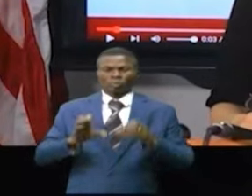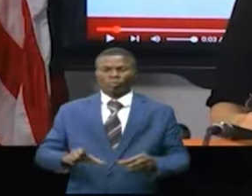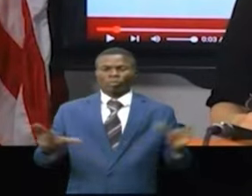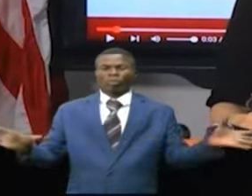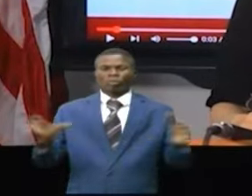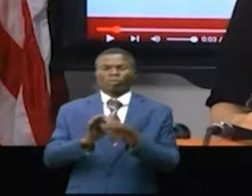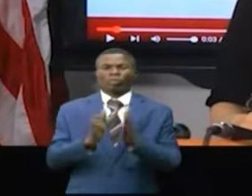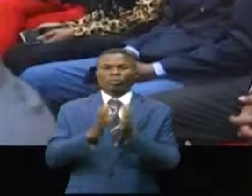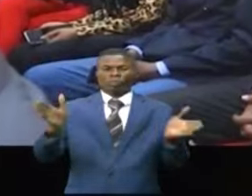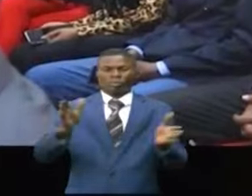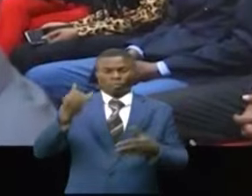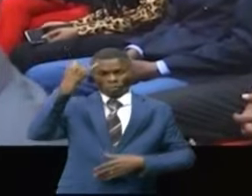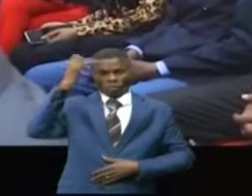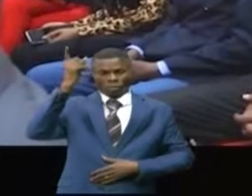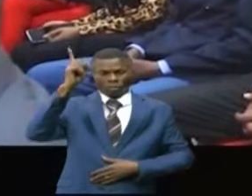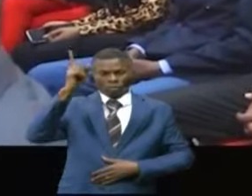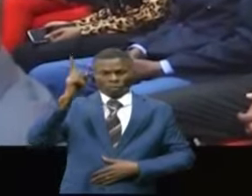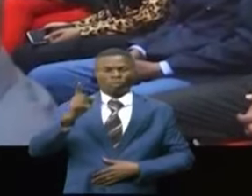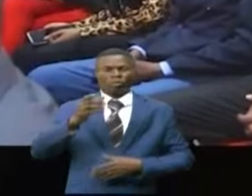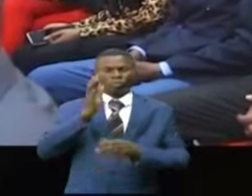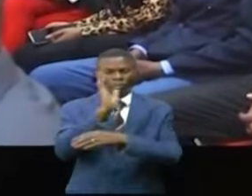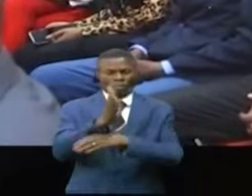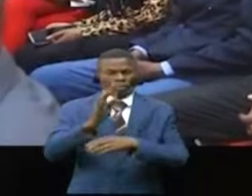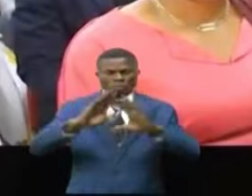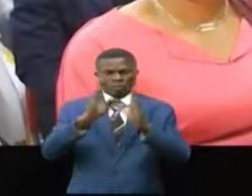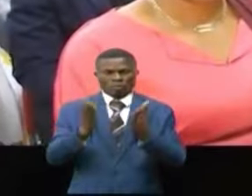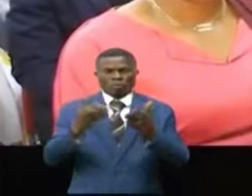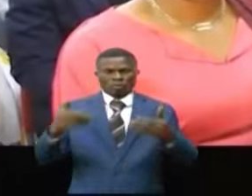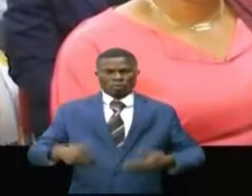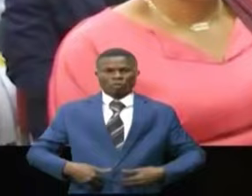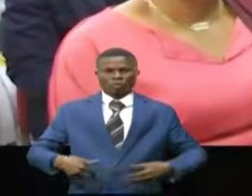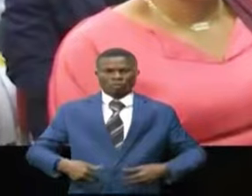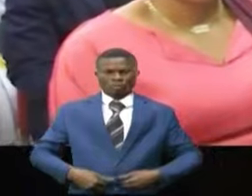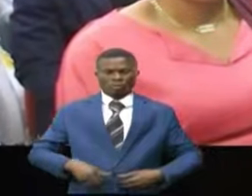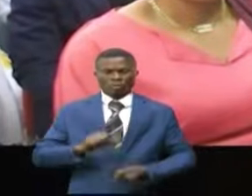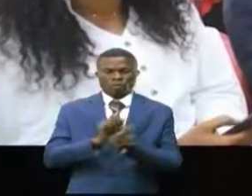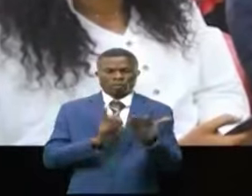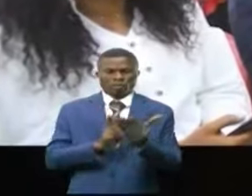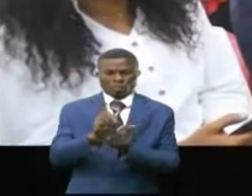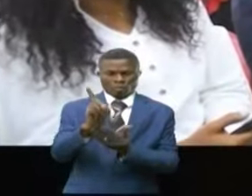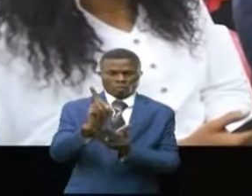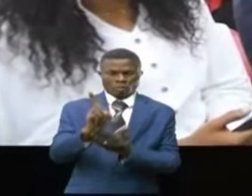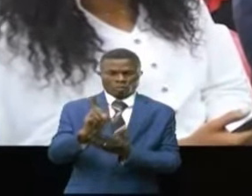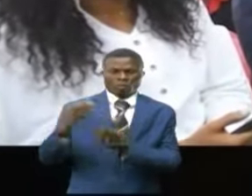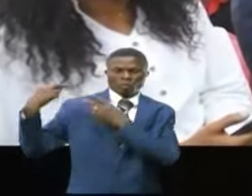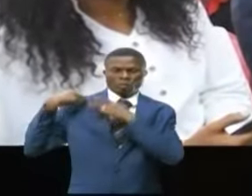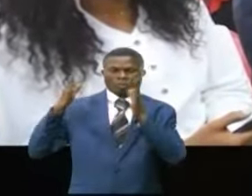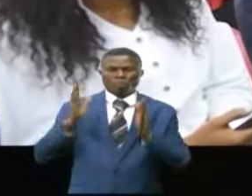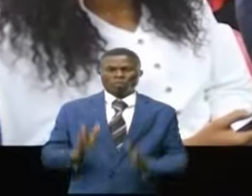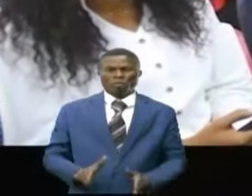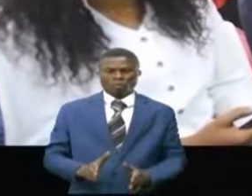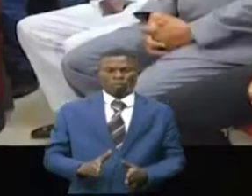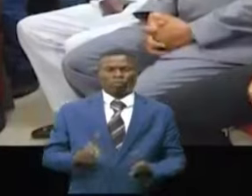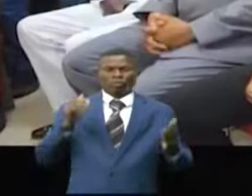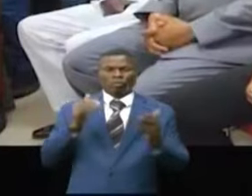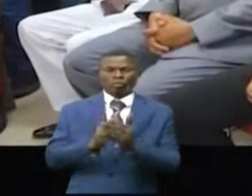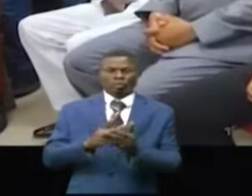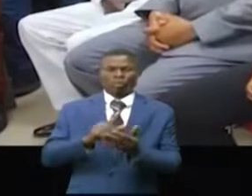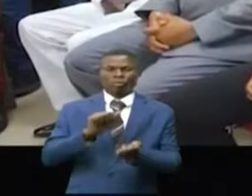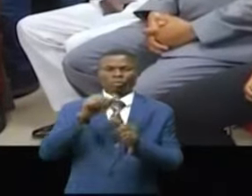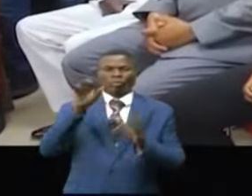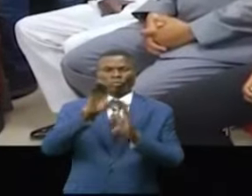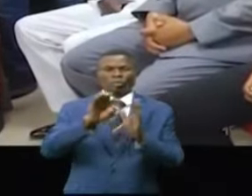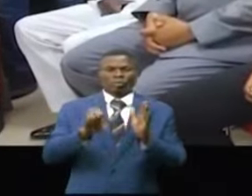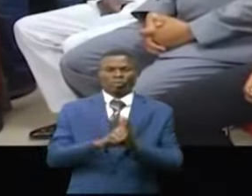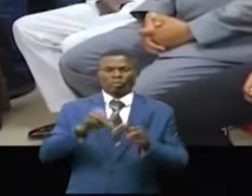inclusif visent la conscientisation des jeunes sur les droits et responsabilité en vertu de la constitution